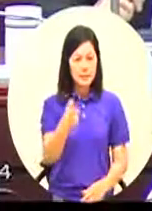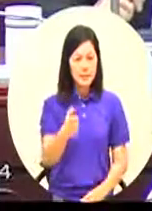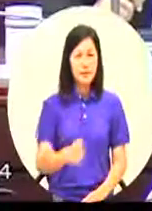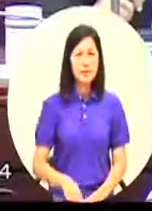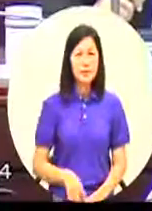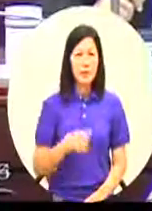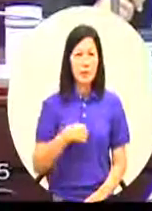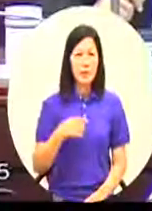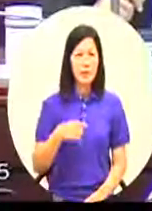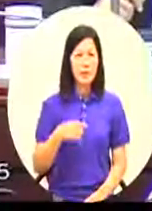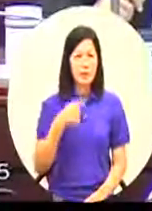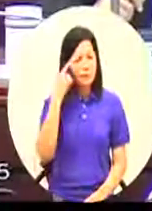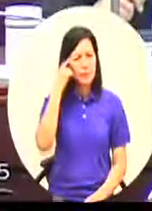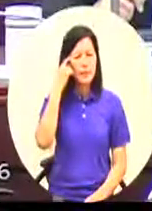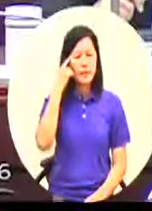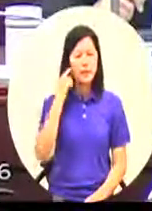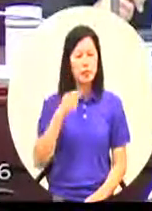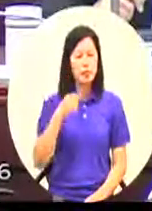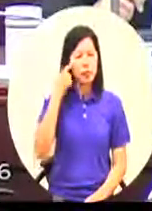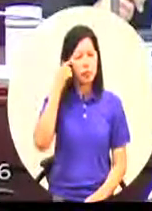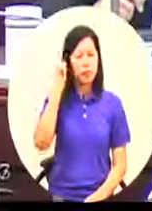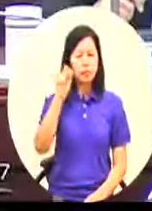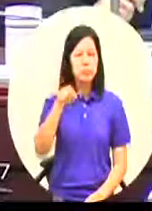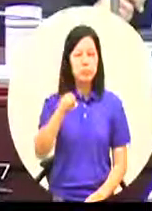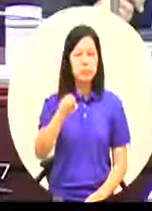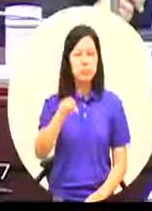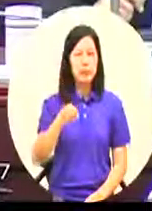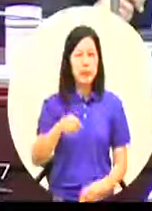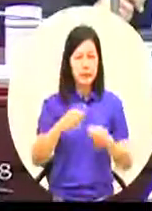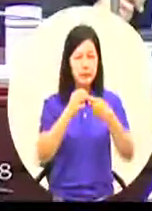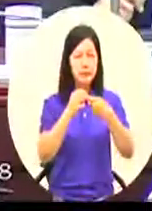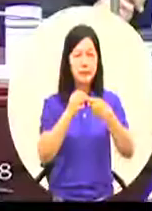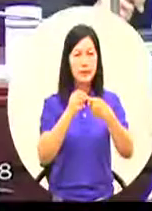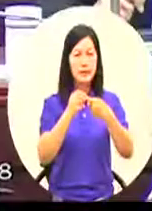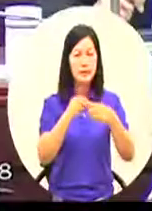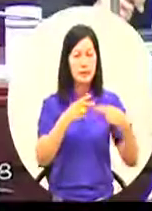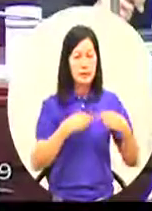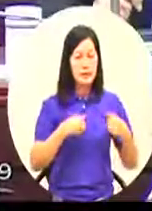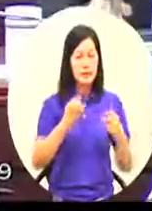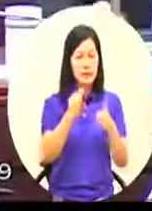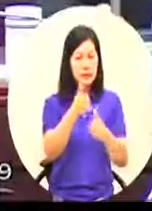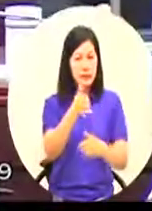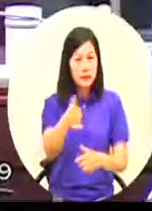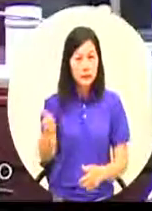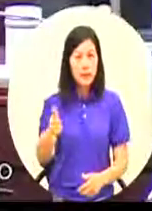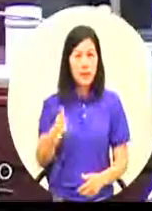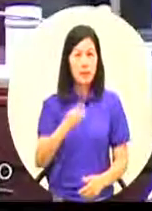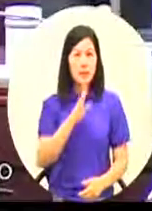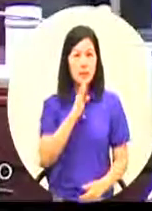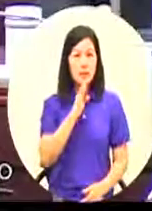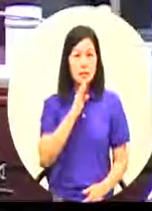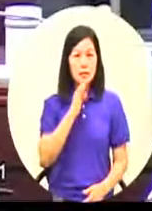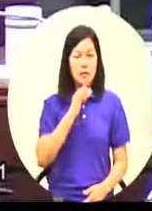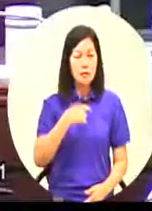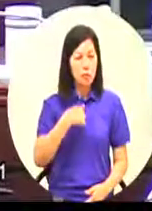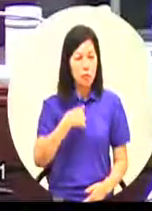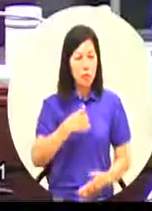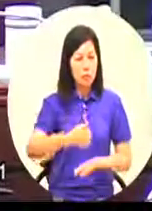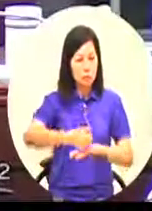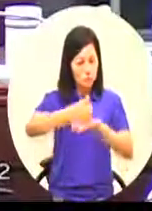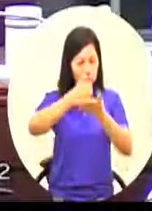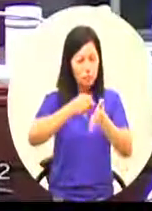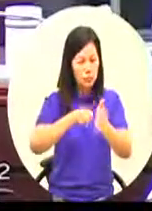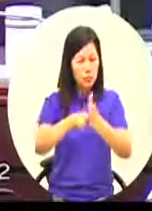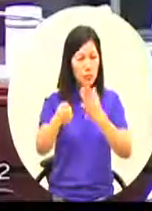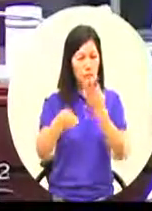想我基本上同意说，第一个，因为蔡议员是我们非常尊重专业的议